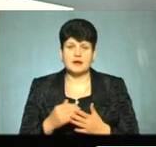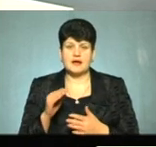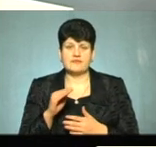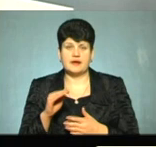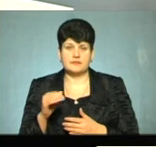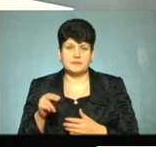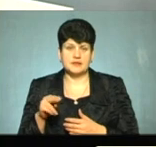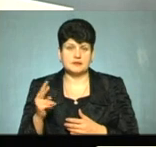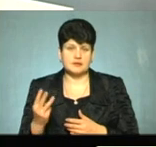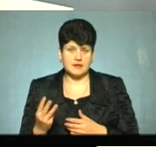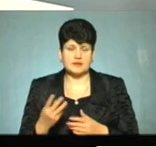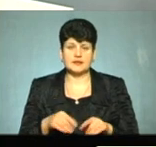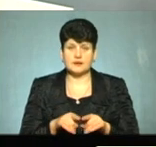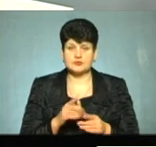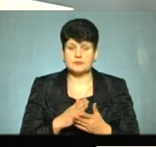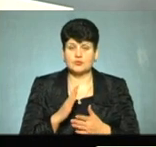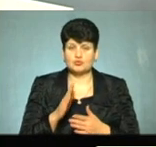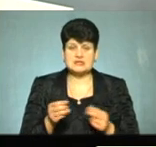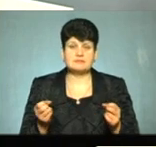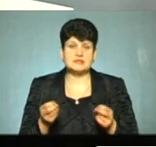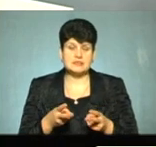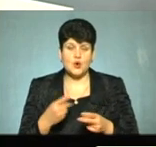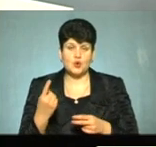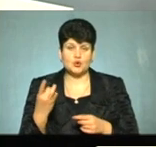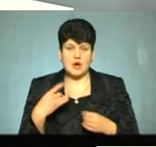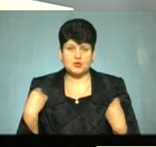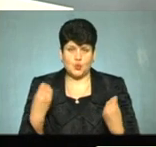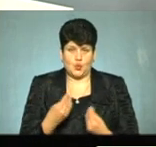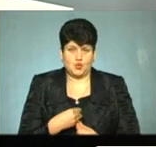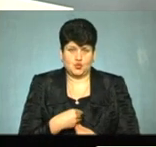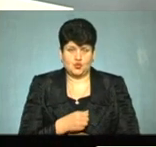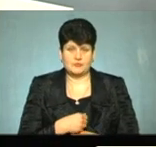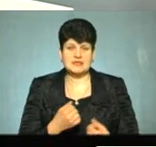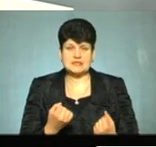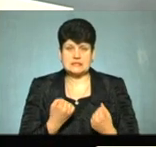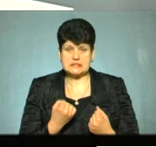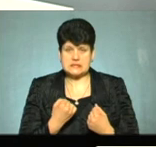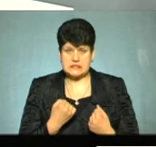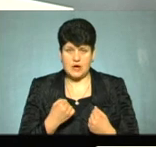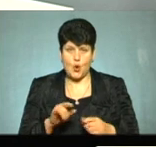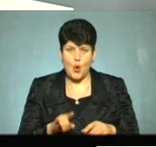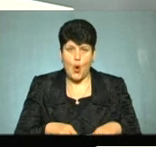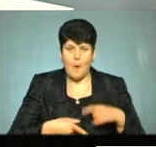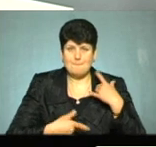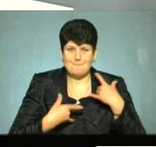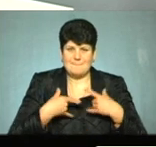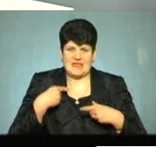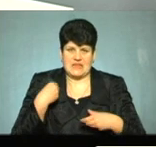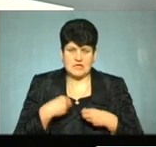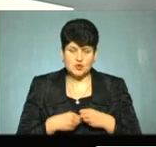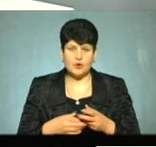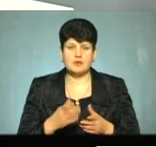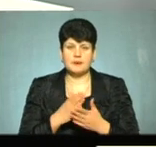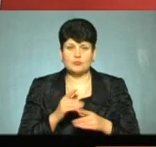типу FFP3. Також мають бути спеціальні одноразові костюми біозахисту комбінезонного типу. Мають